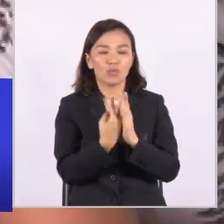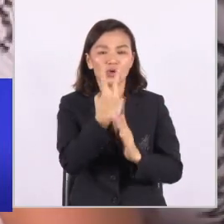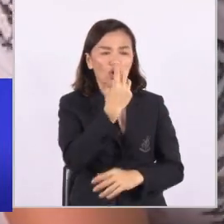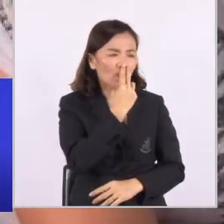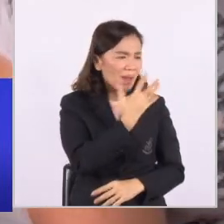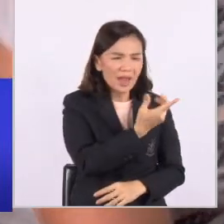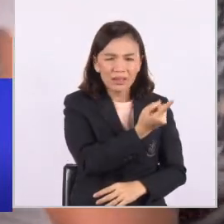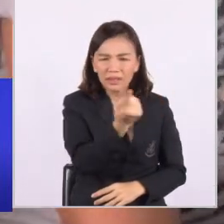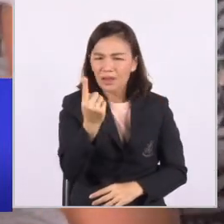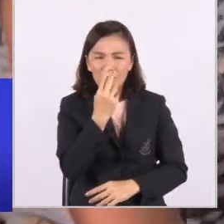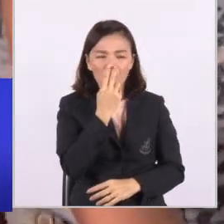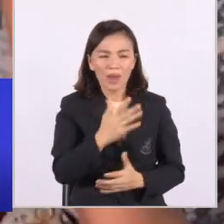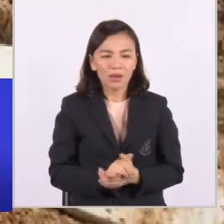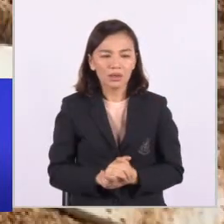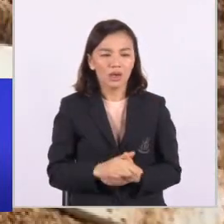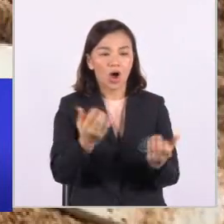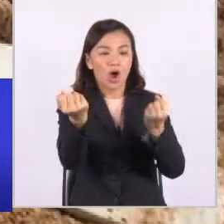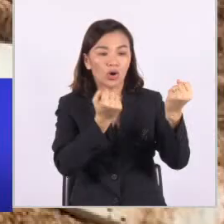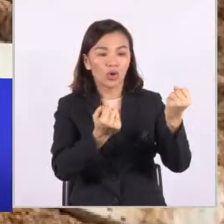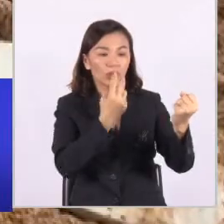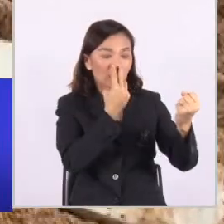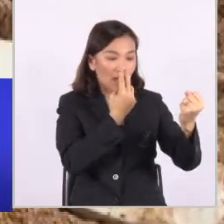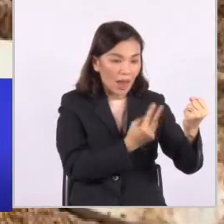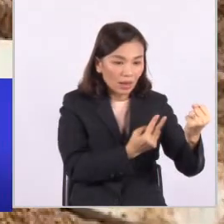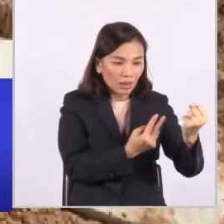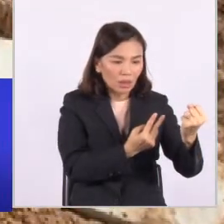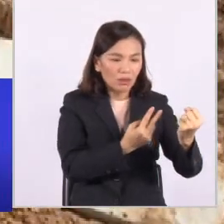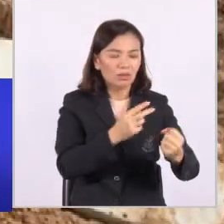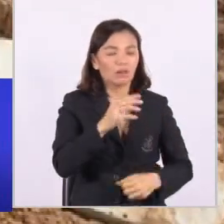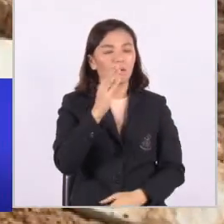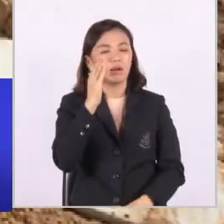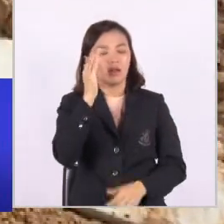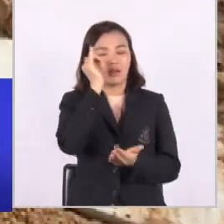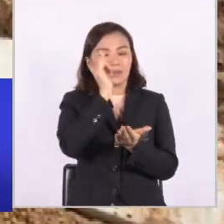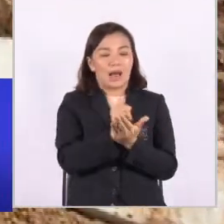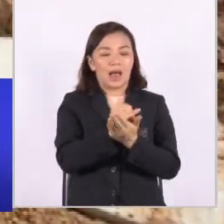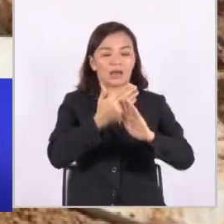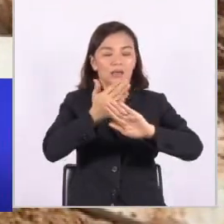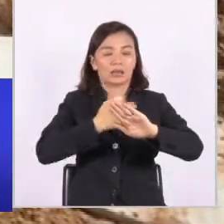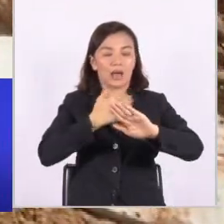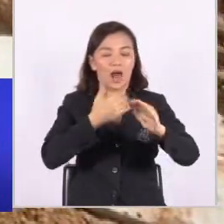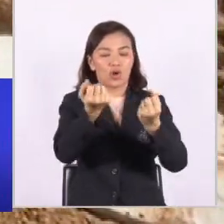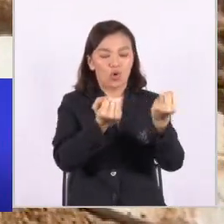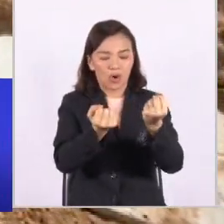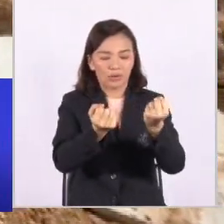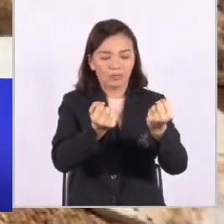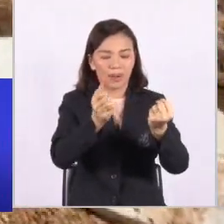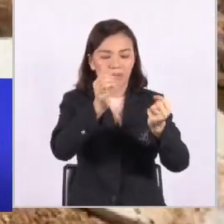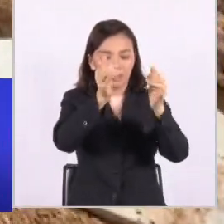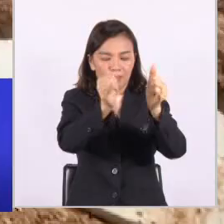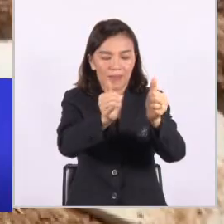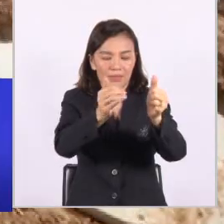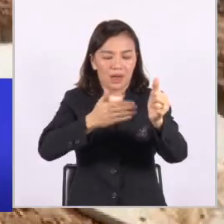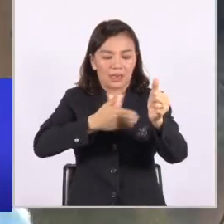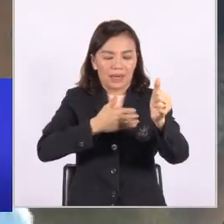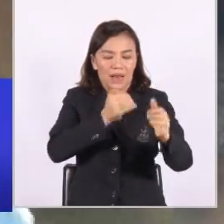จอลูกนี่นะครับจึงเข้าไปดูที่รถก็พบว่าน้องเนี่ยนอนหมดสตินั่งอยู่ด้านเบาะหลังของรถว่าอย่างนั้นเธอเล่า